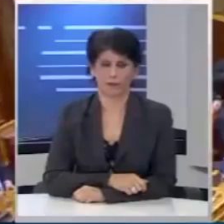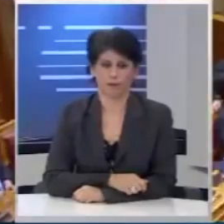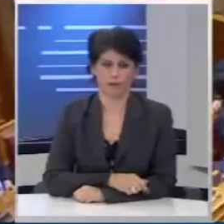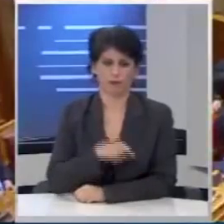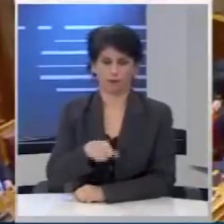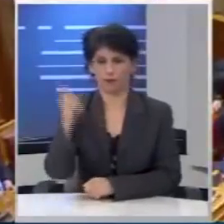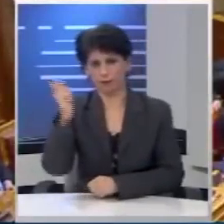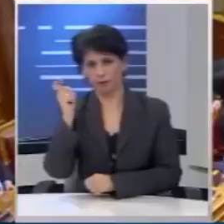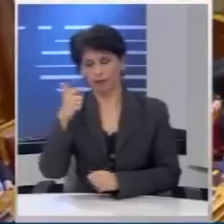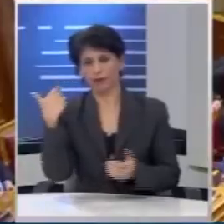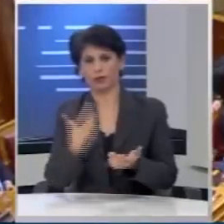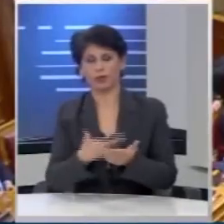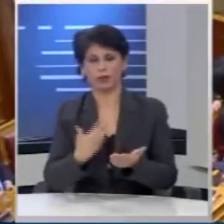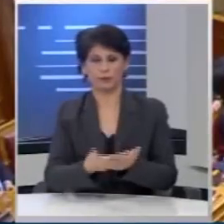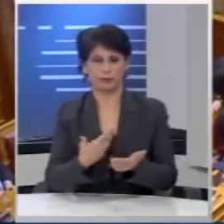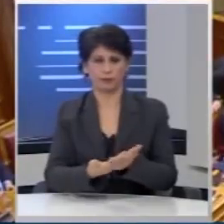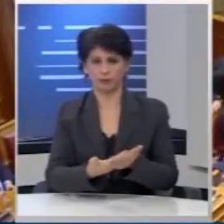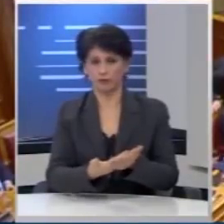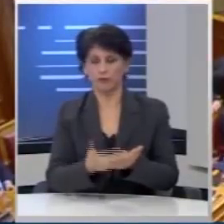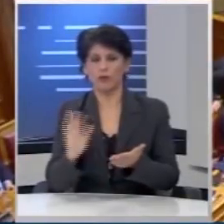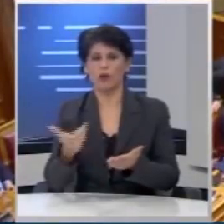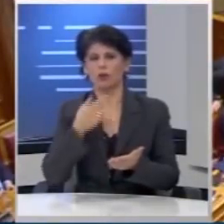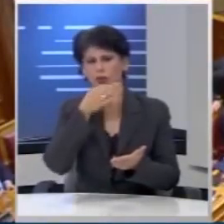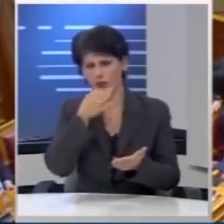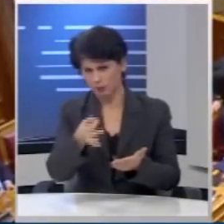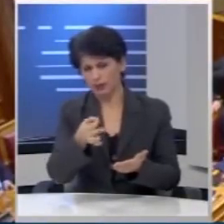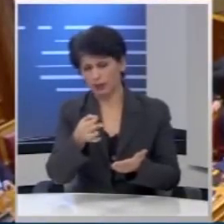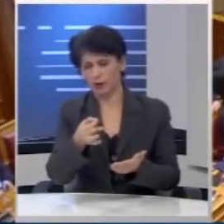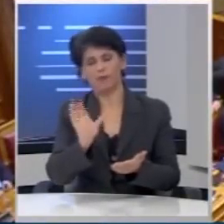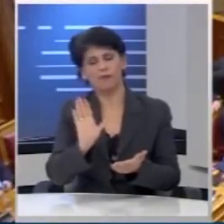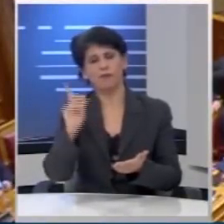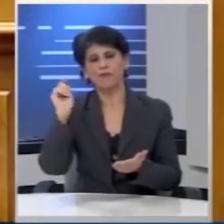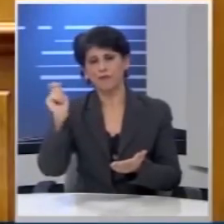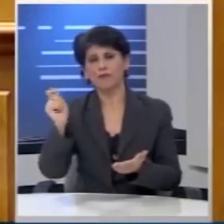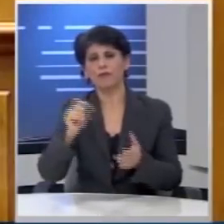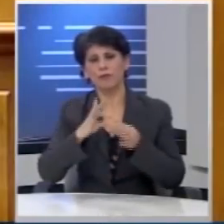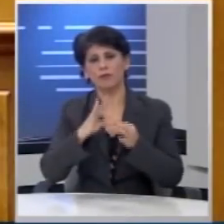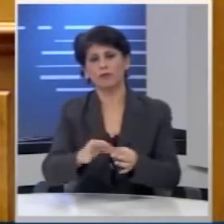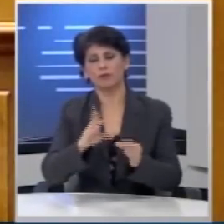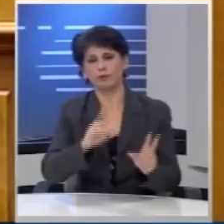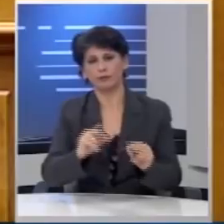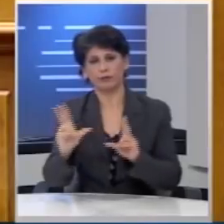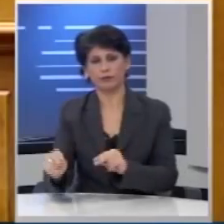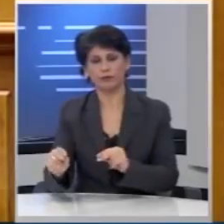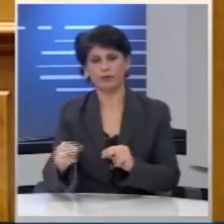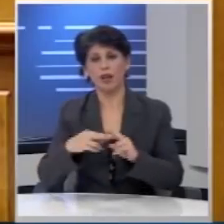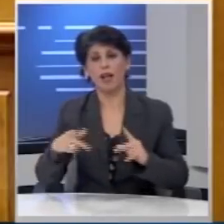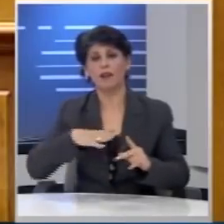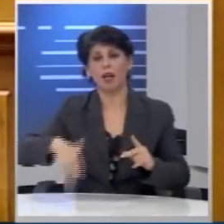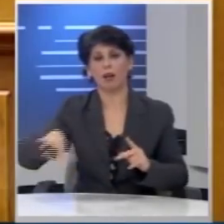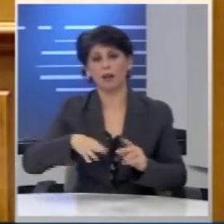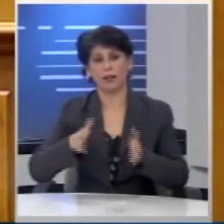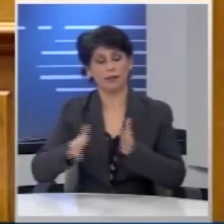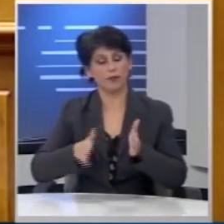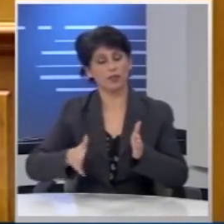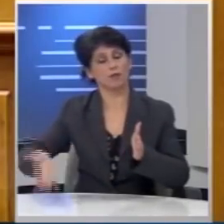Και εκεί αποδεικνύεται πως παρά τα όσα υποστηρίξατε, η πολιτική σας συνεχίζει στην ίδια αντιλαϊκή